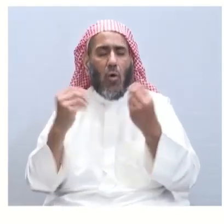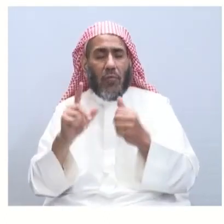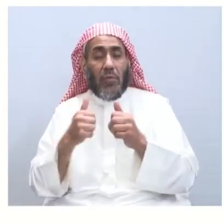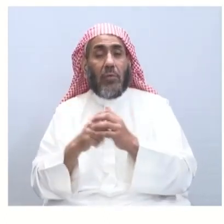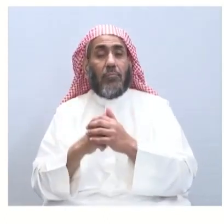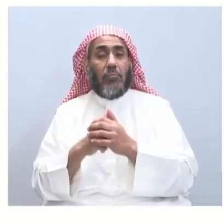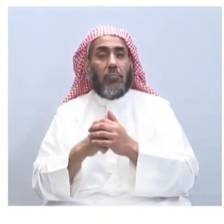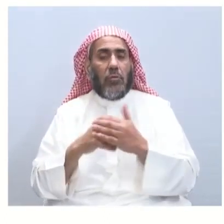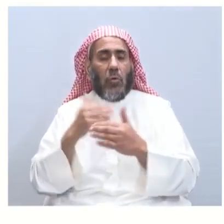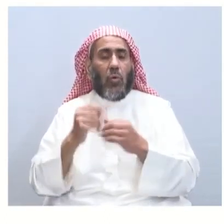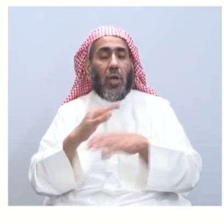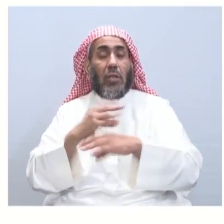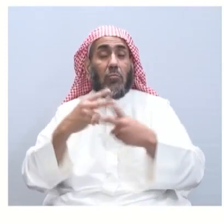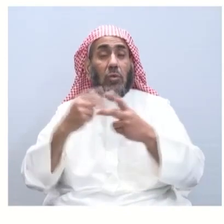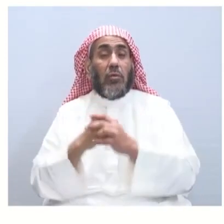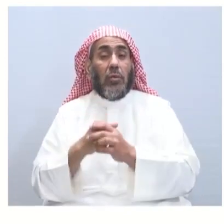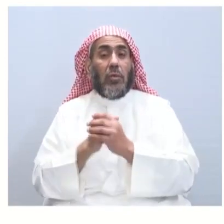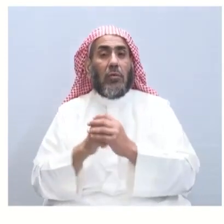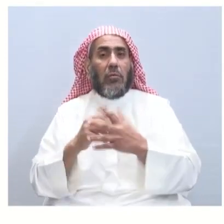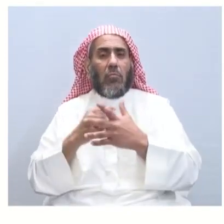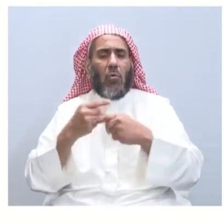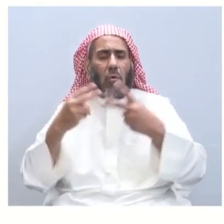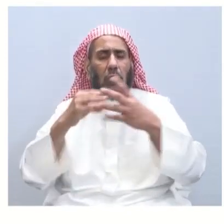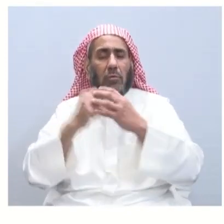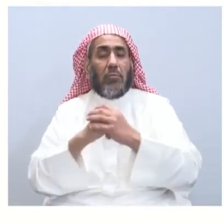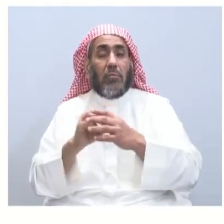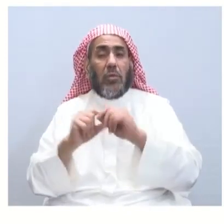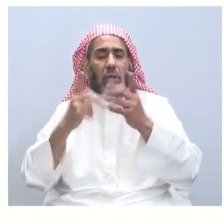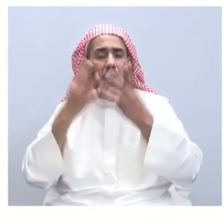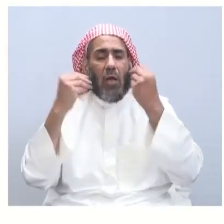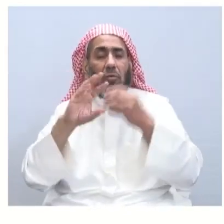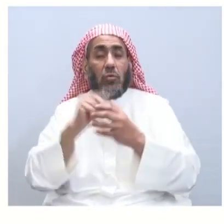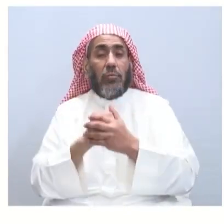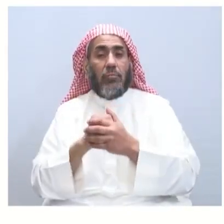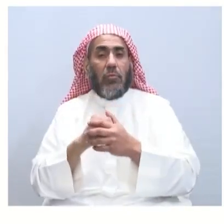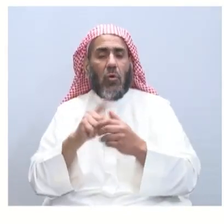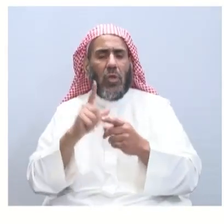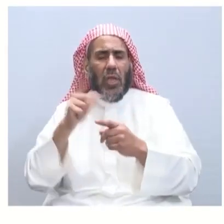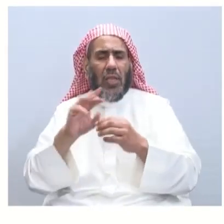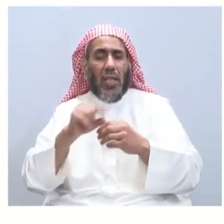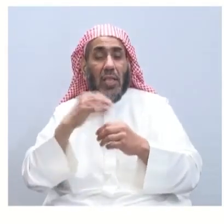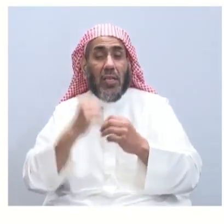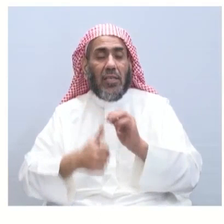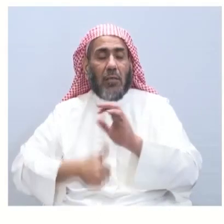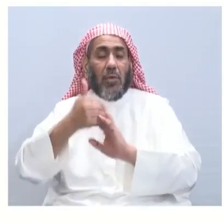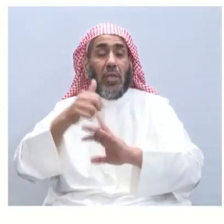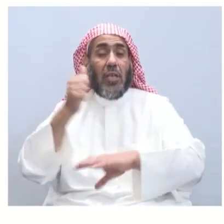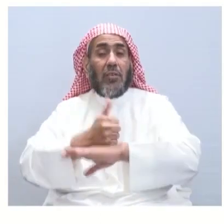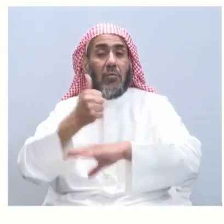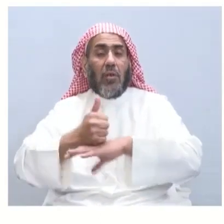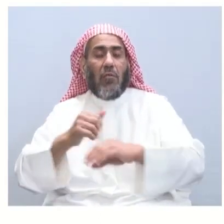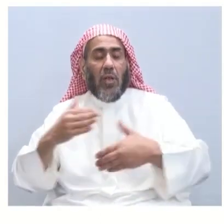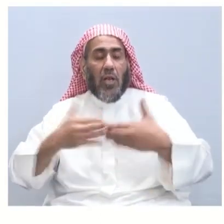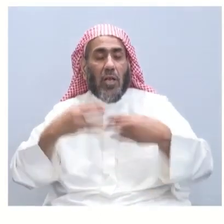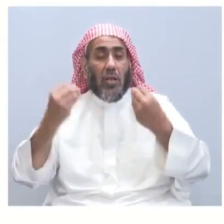ايضا في تطور الادب وازدهاره شكلت مجلات الثقافيه اهم الروافد تغذي مشهد الثقافي السعودي وقد كانت احدى الاسهامات الرئيسه في